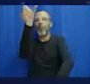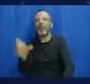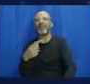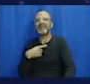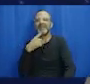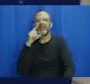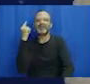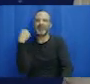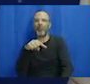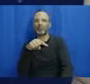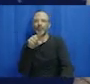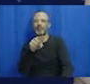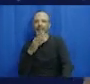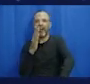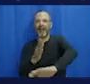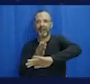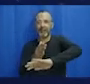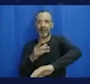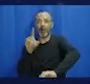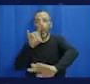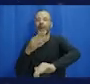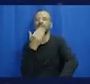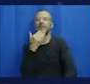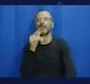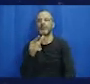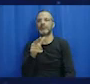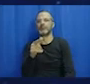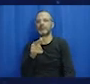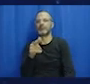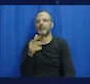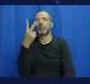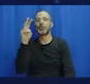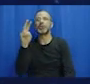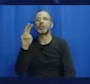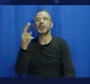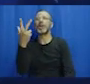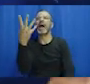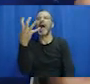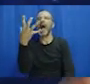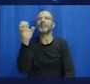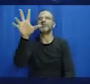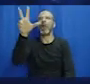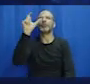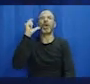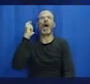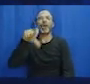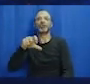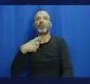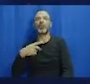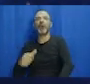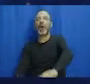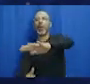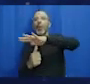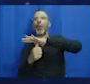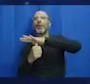المجرم بحسب القانون الإسرائيلي هو مجرم بحسب القانون الإسرائيلي ومدان بأكثر من 53 تهمة يصبح وزير وإيش